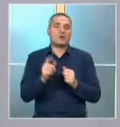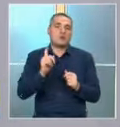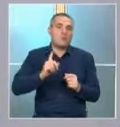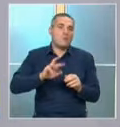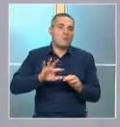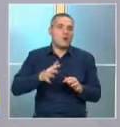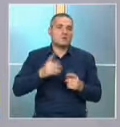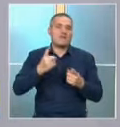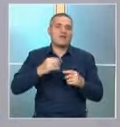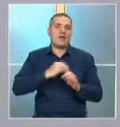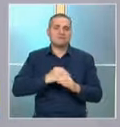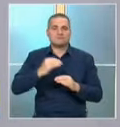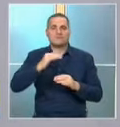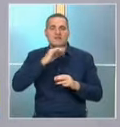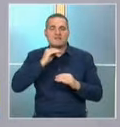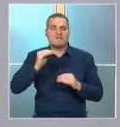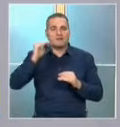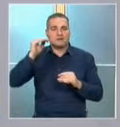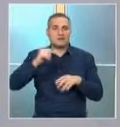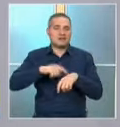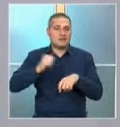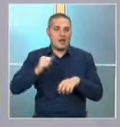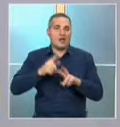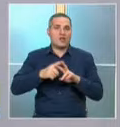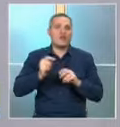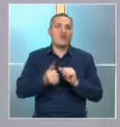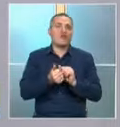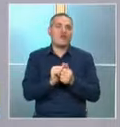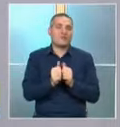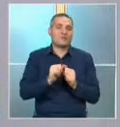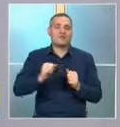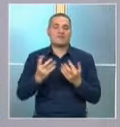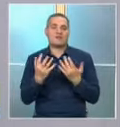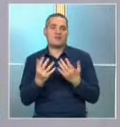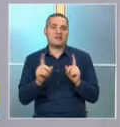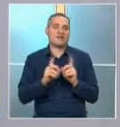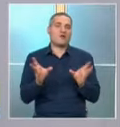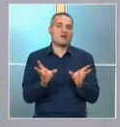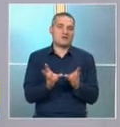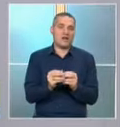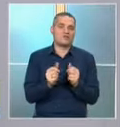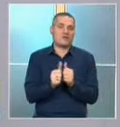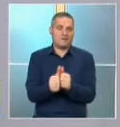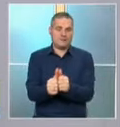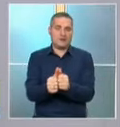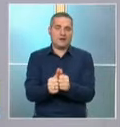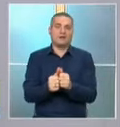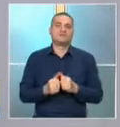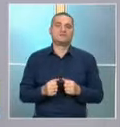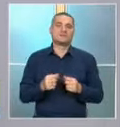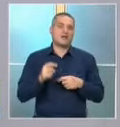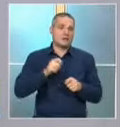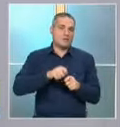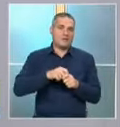една определена възраст, да, но самия спорт и учебния предмет математика, не мога да кажа, че е така.